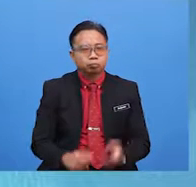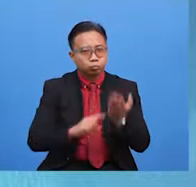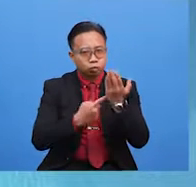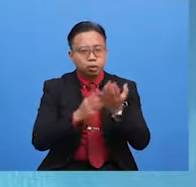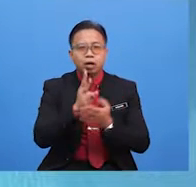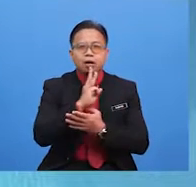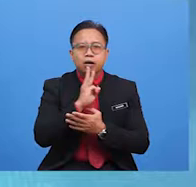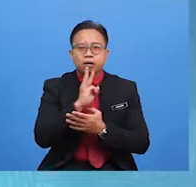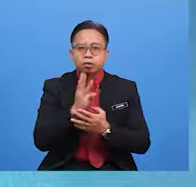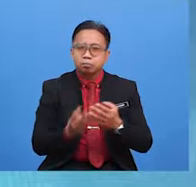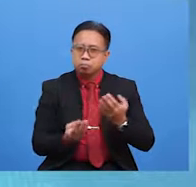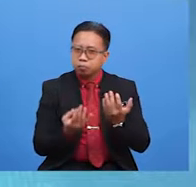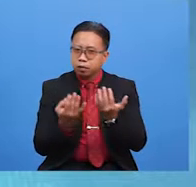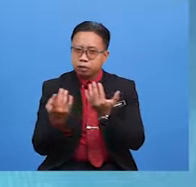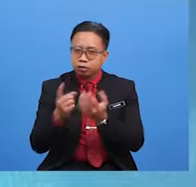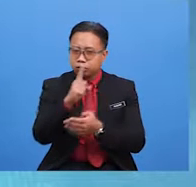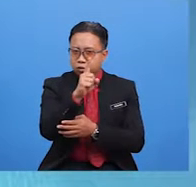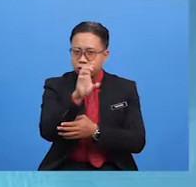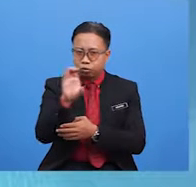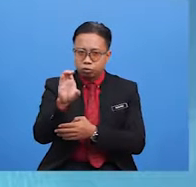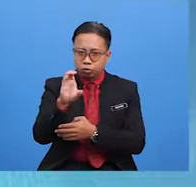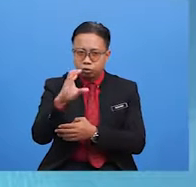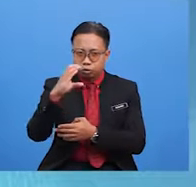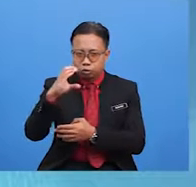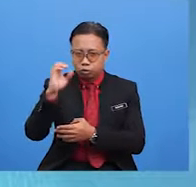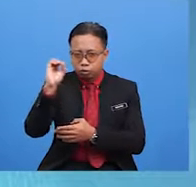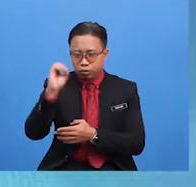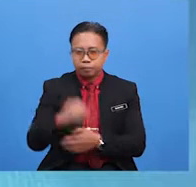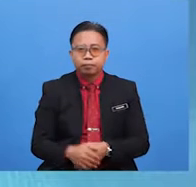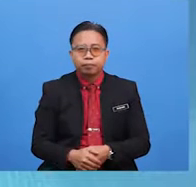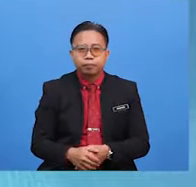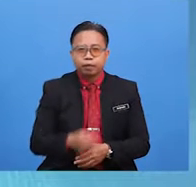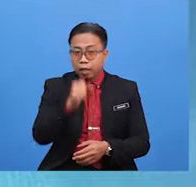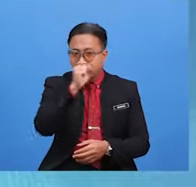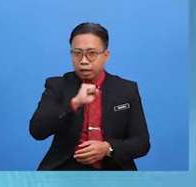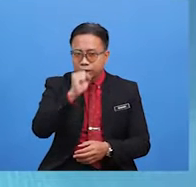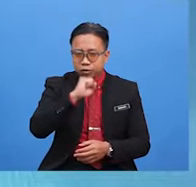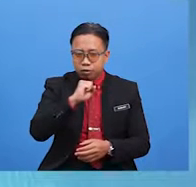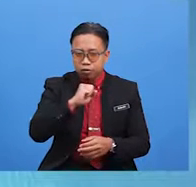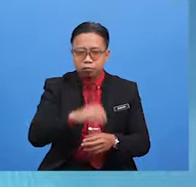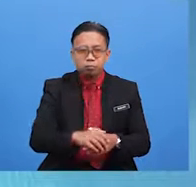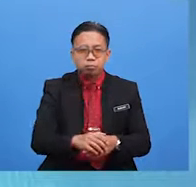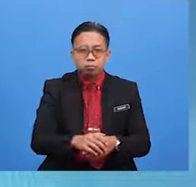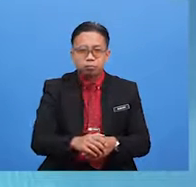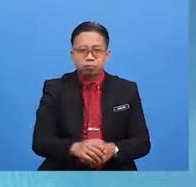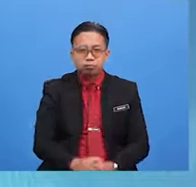Mula-mula, air mendidih pada 100 darjah Celsius. Ais krim melubur pada suhu